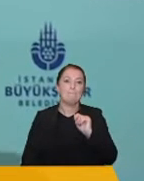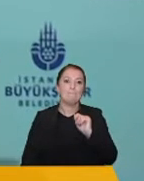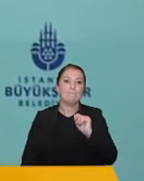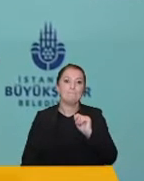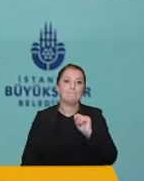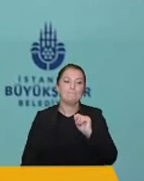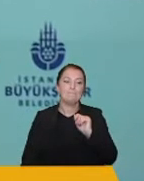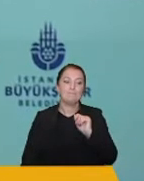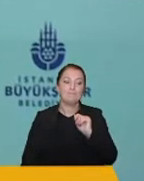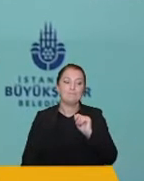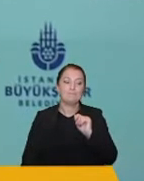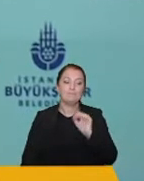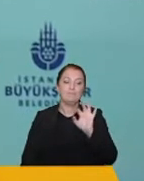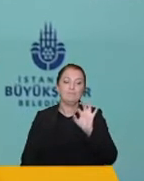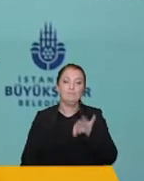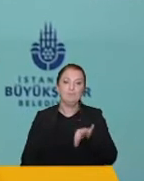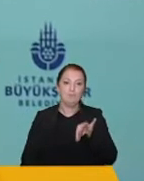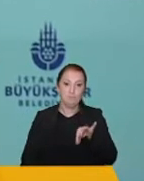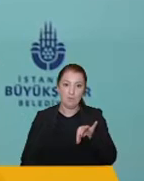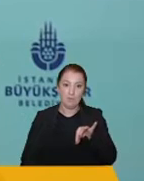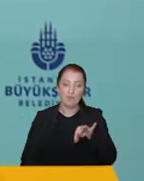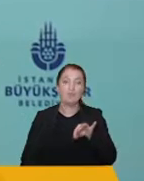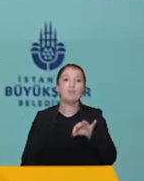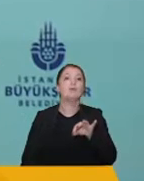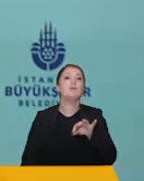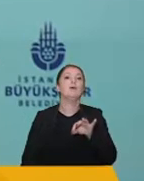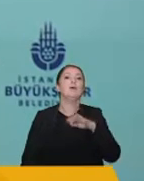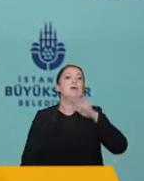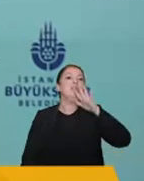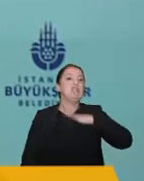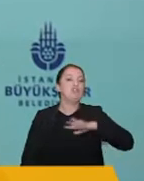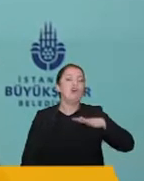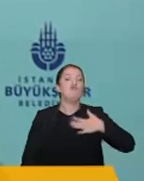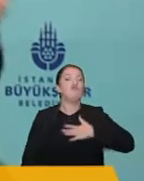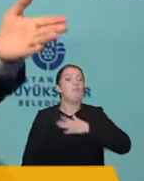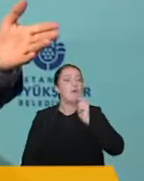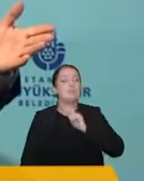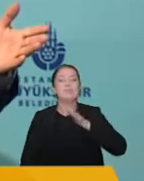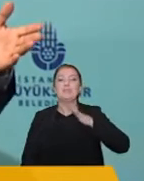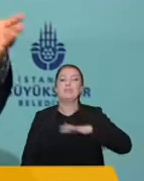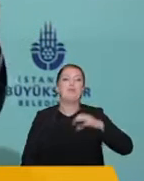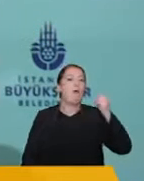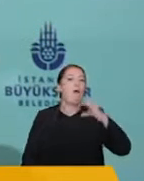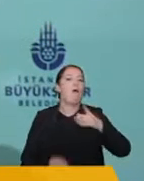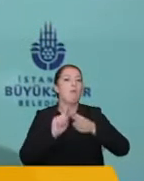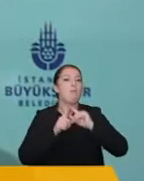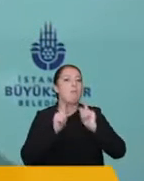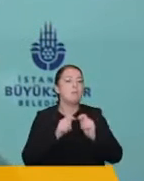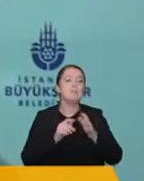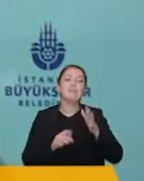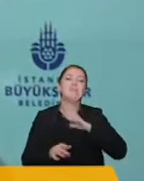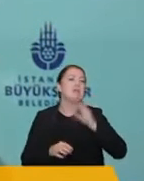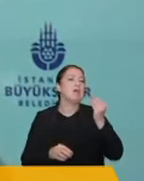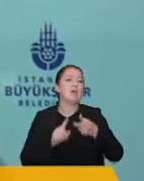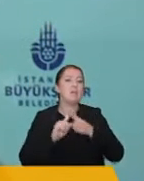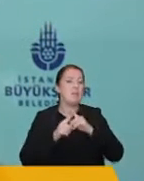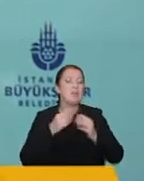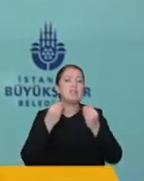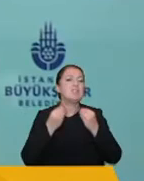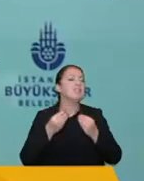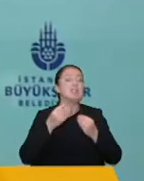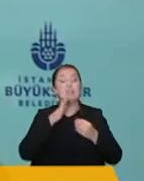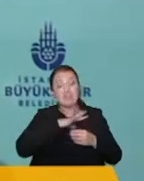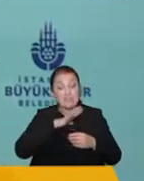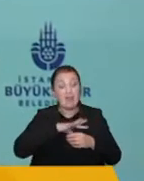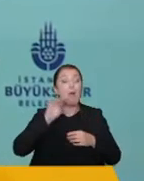lira. Şimdi ister bunu CHP yapsın, ister AK Parti yapsın, ister İyi Parti yapsın, ister MHP